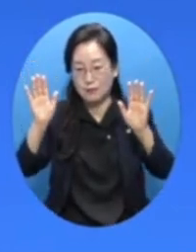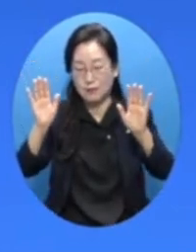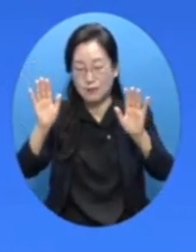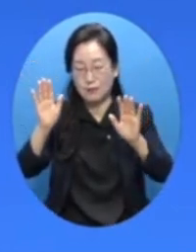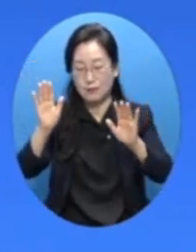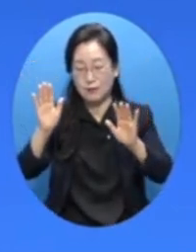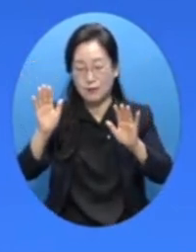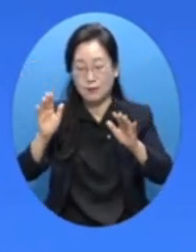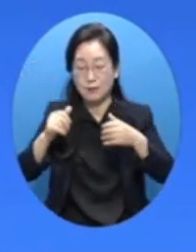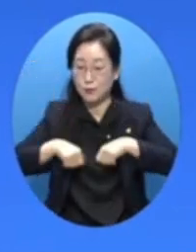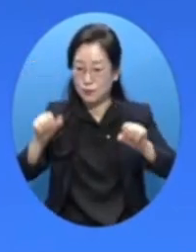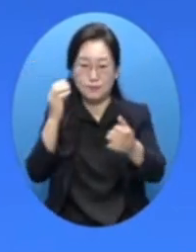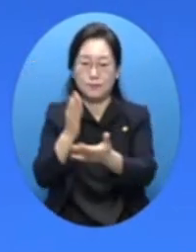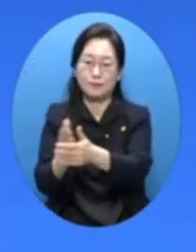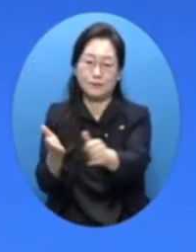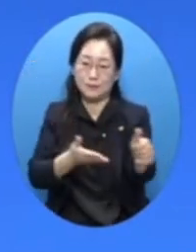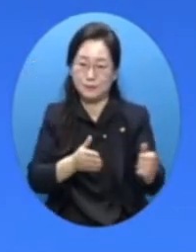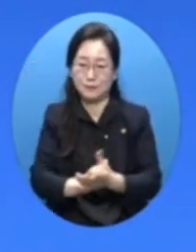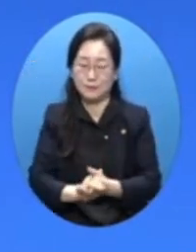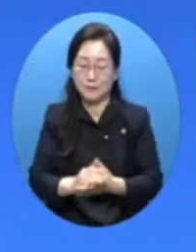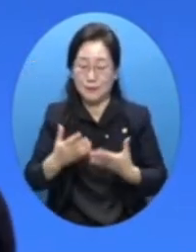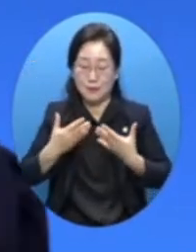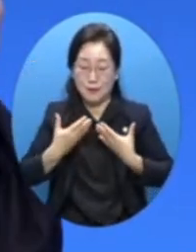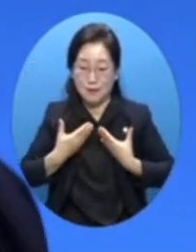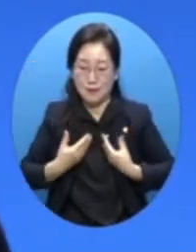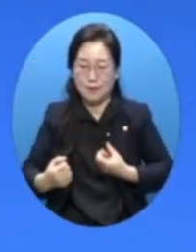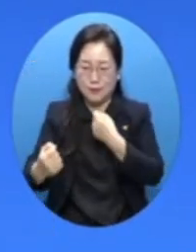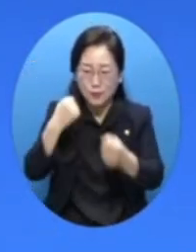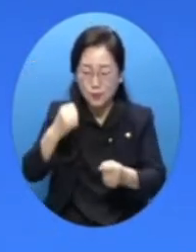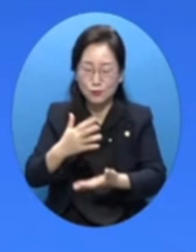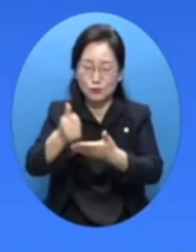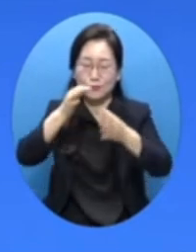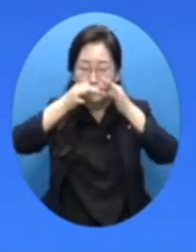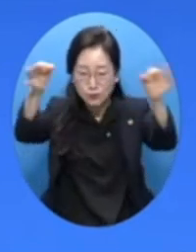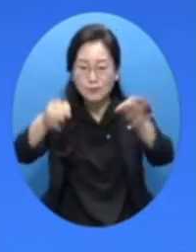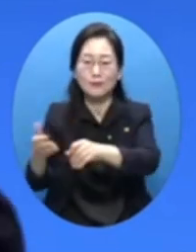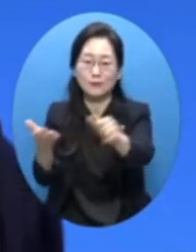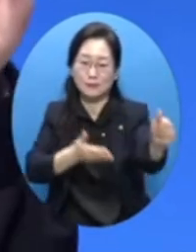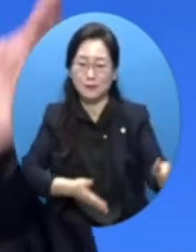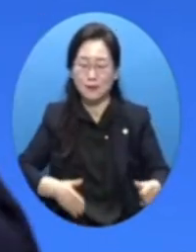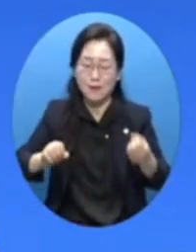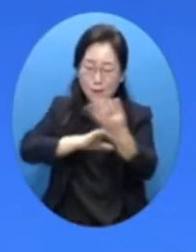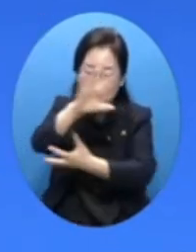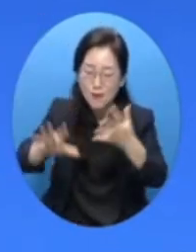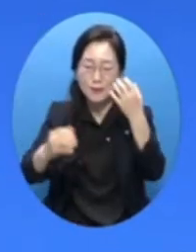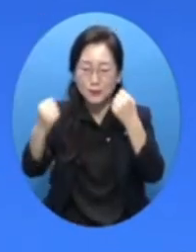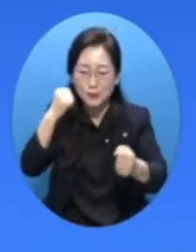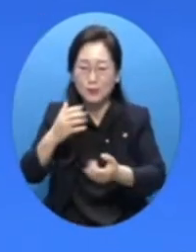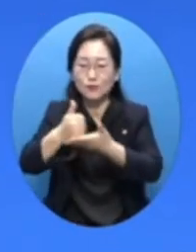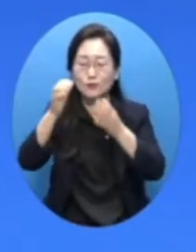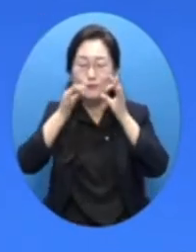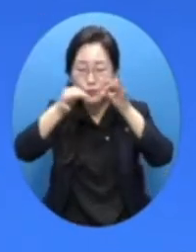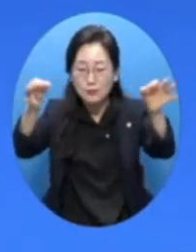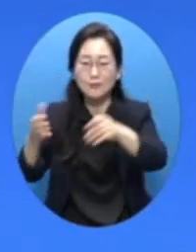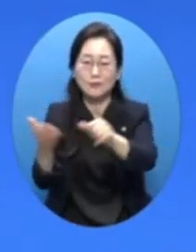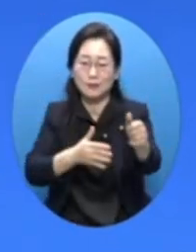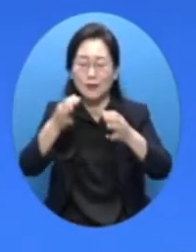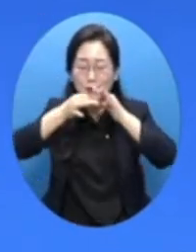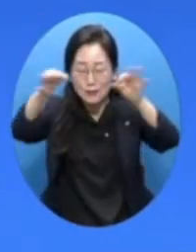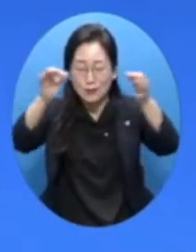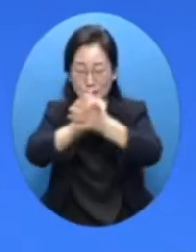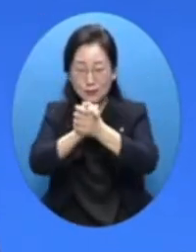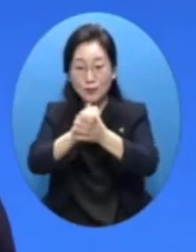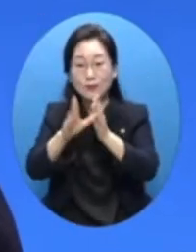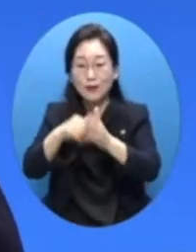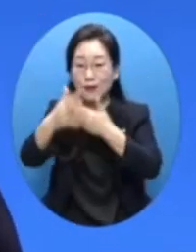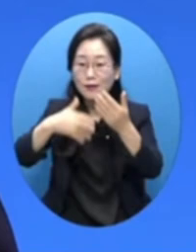주저앉으면 안 됩니다. 절망 중에 우리가 주님 앞에 부르짖어야 되는 것입니다. 환난 가운데 주님께 부르짖어야 되는 것입니다. 부르짖을 때